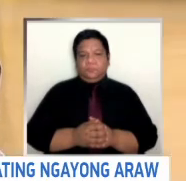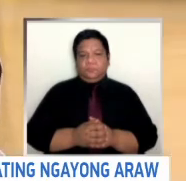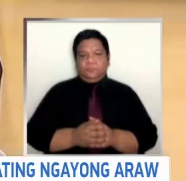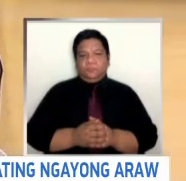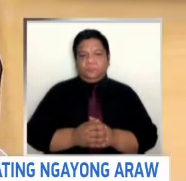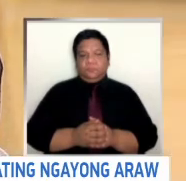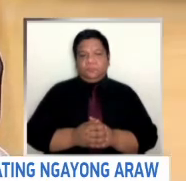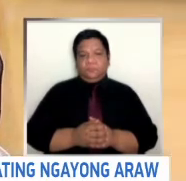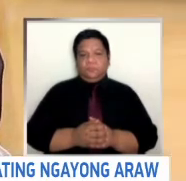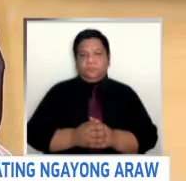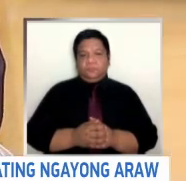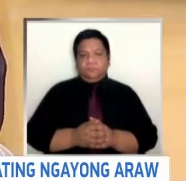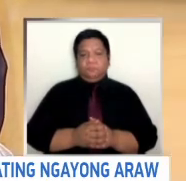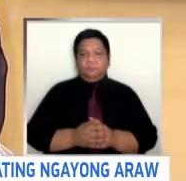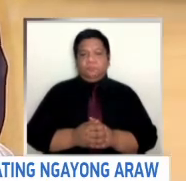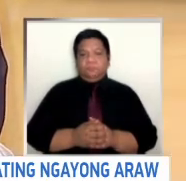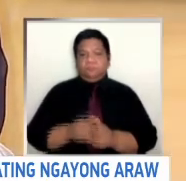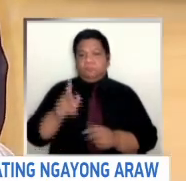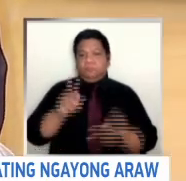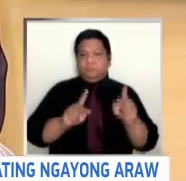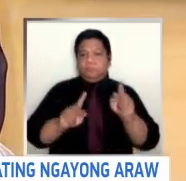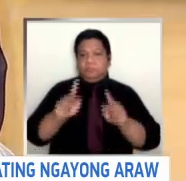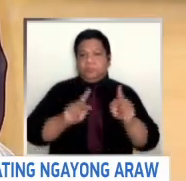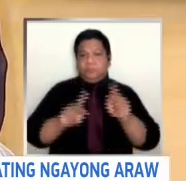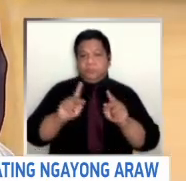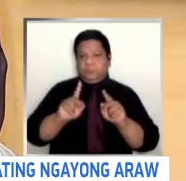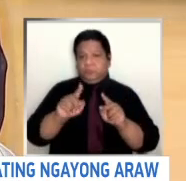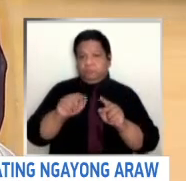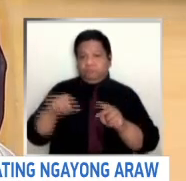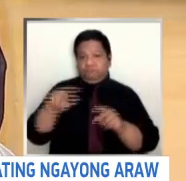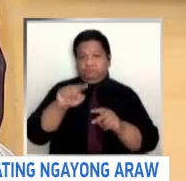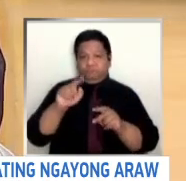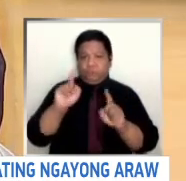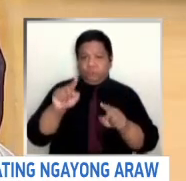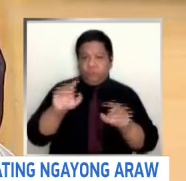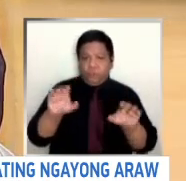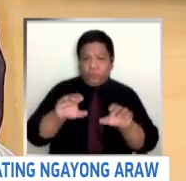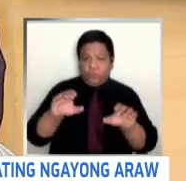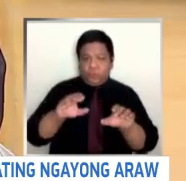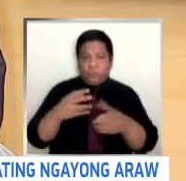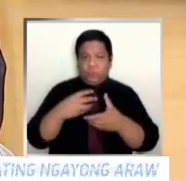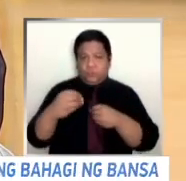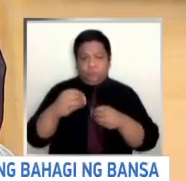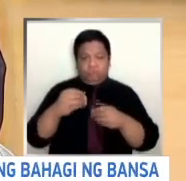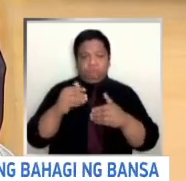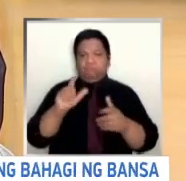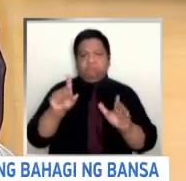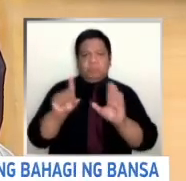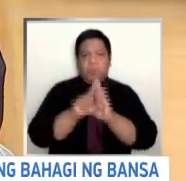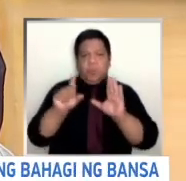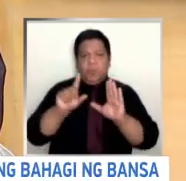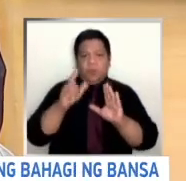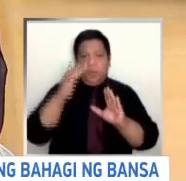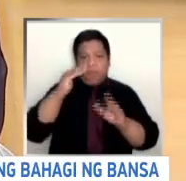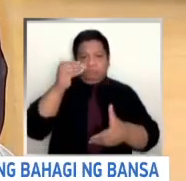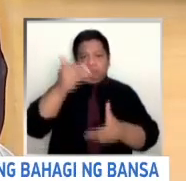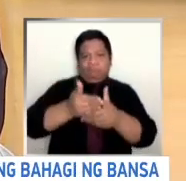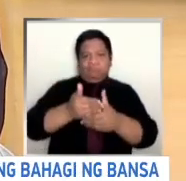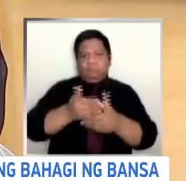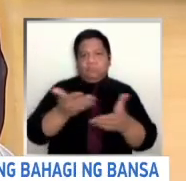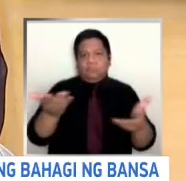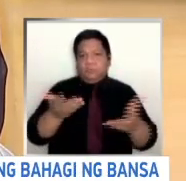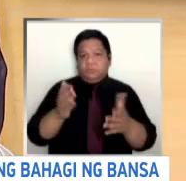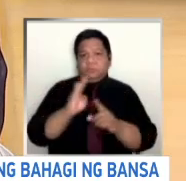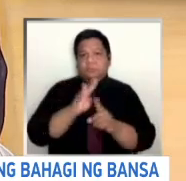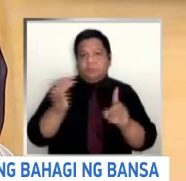Bawal munang lumabas ang mga residente kahit na yung papasok sa trabaho sa inilockdown na bahagi ng Barangay 35 sa Caloocan. At may